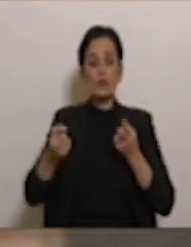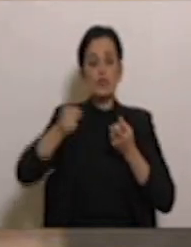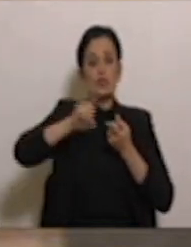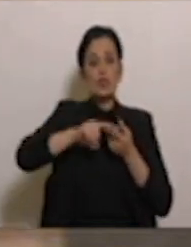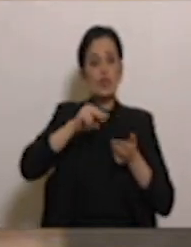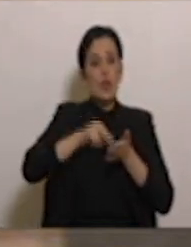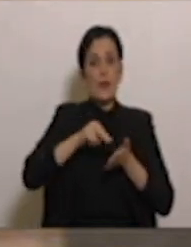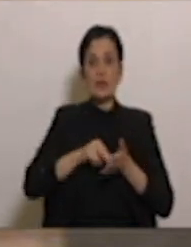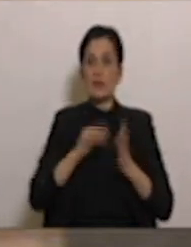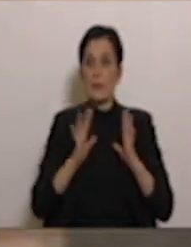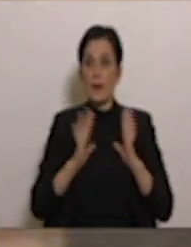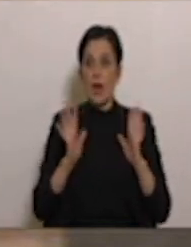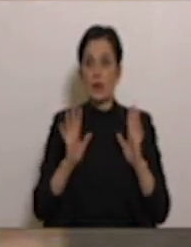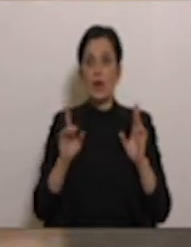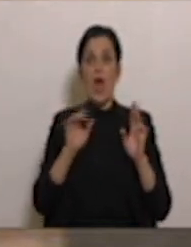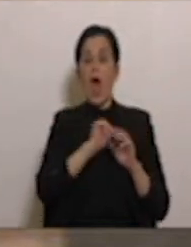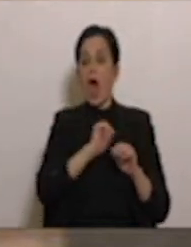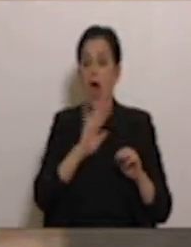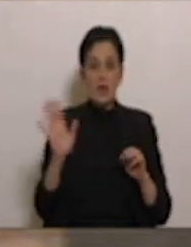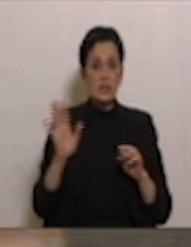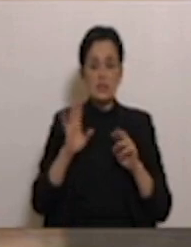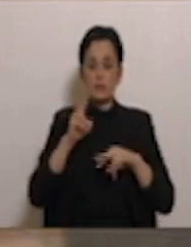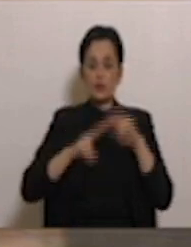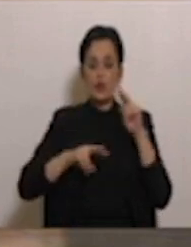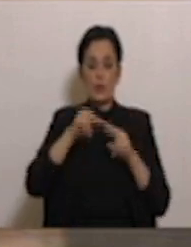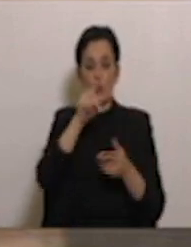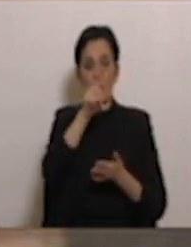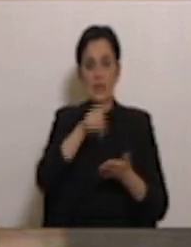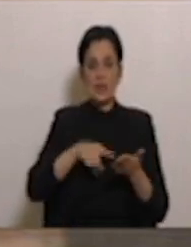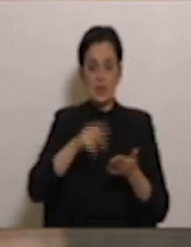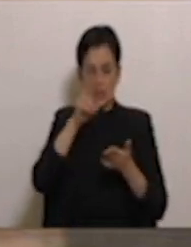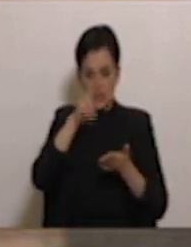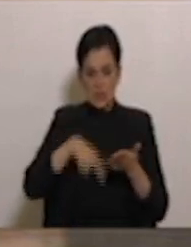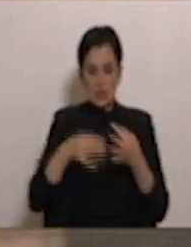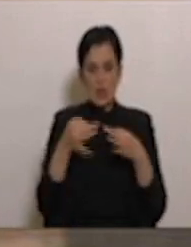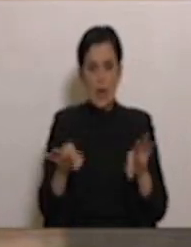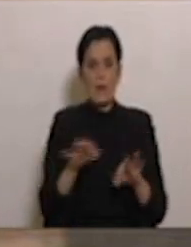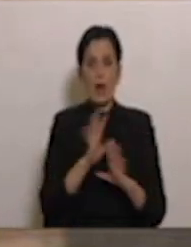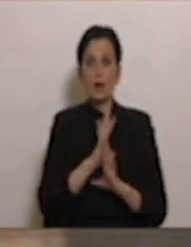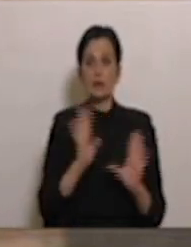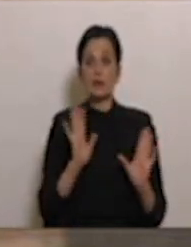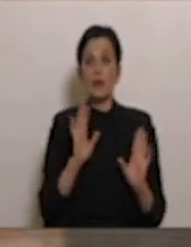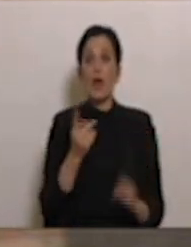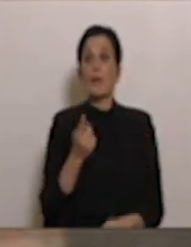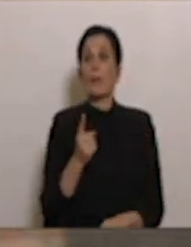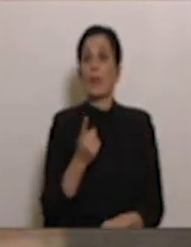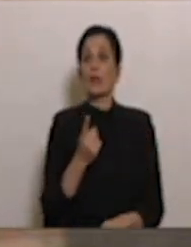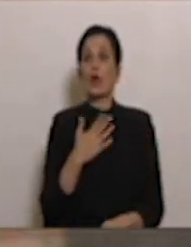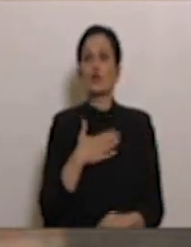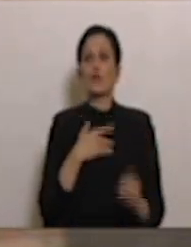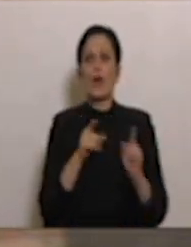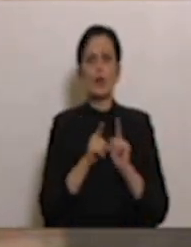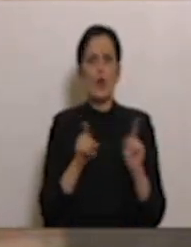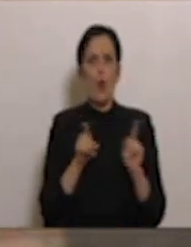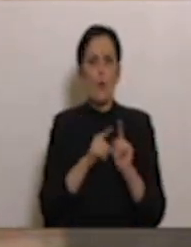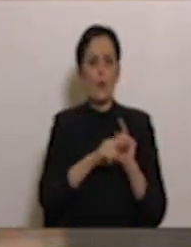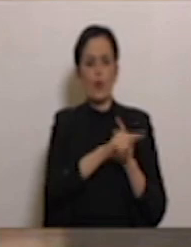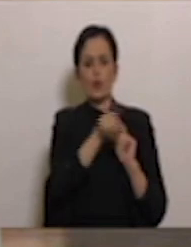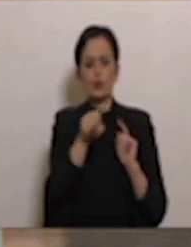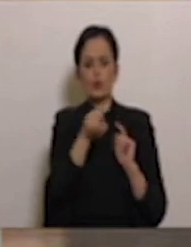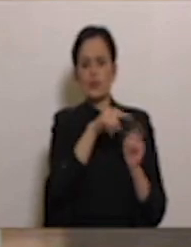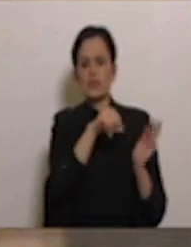და ისე რომ არც მშენებლობის ნებართვა იყო გაცემული. რატომ არც ერთი ჩვენი ოპოზიციის წარმომადგენელი